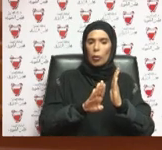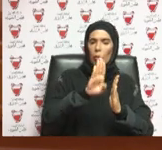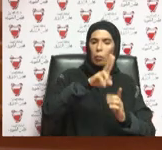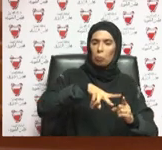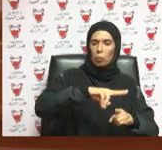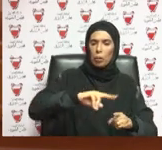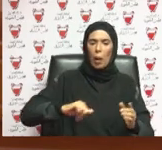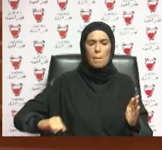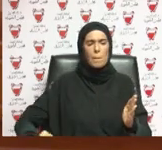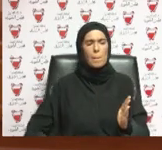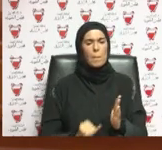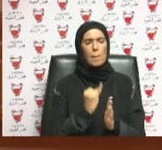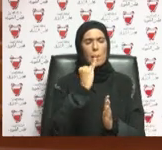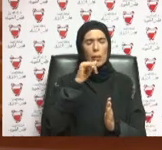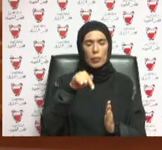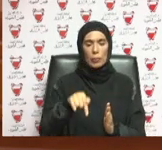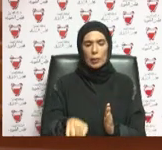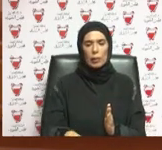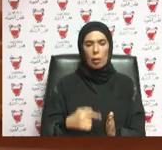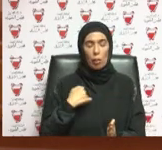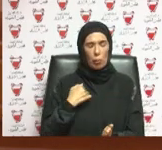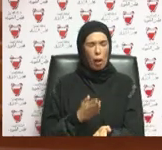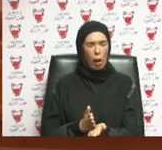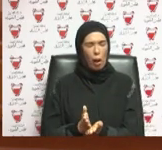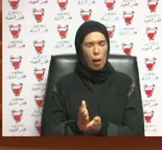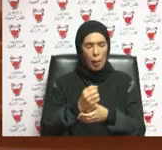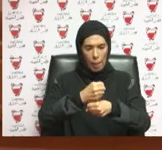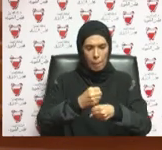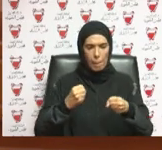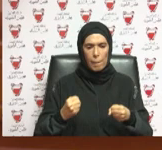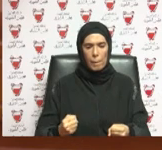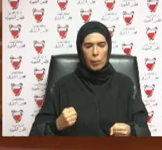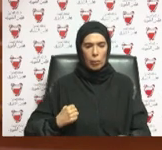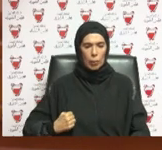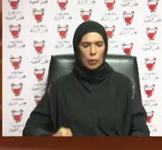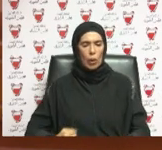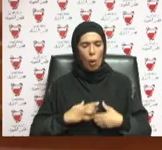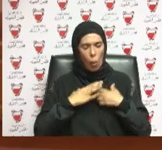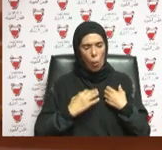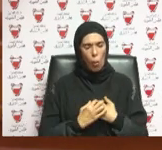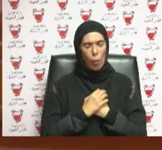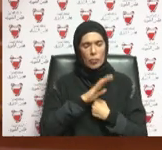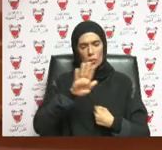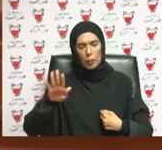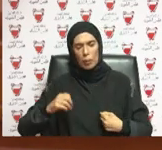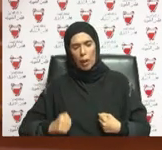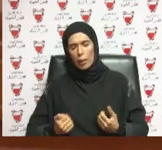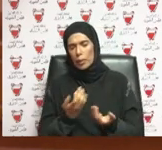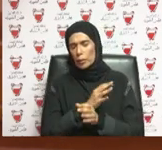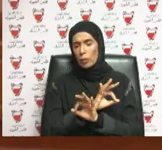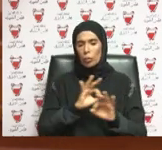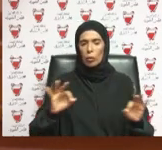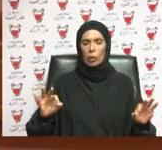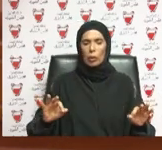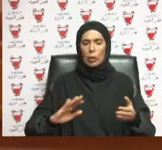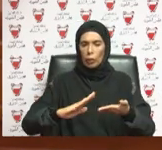مجدها، كان ذلك نابعا من إيمانه الراسخ بالوطن وحبه لأبناء شعبه جميعهم،